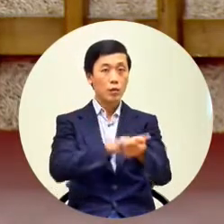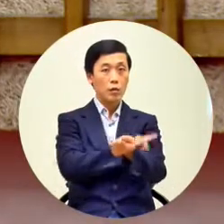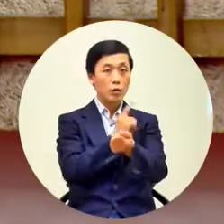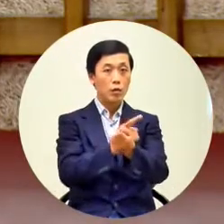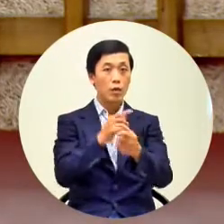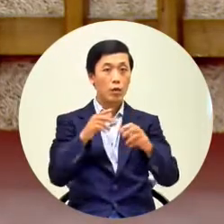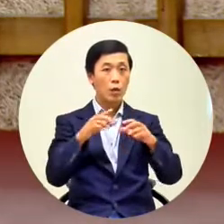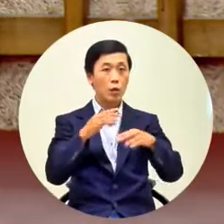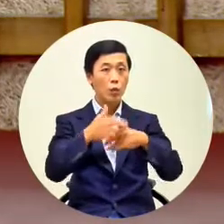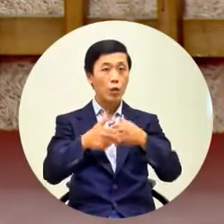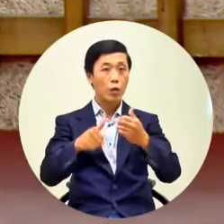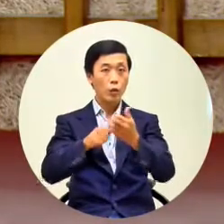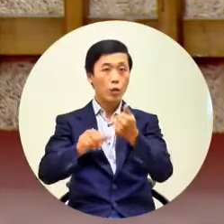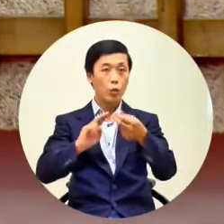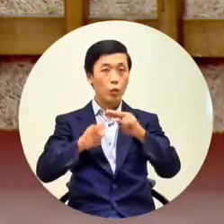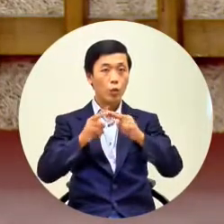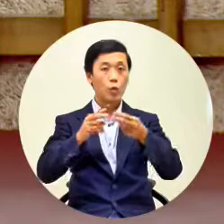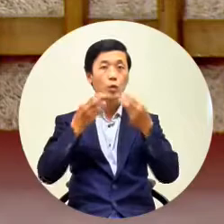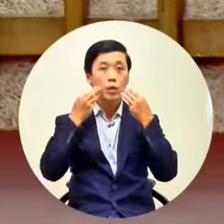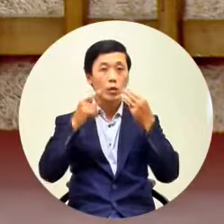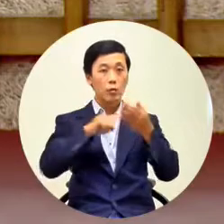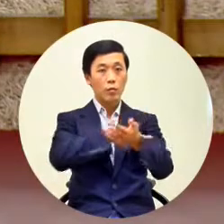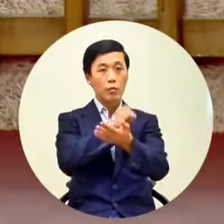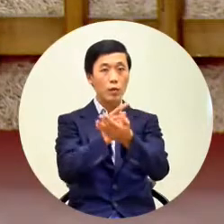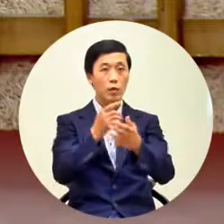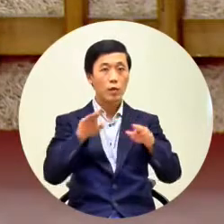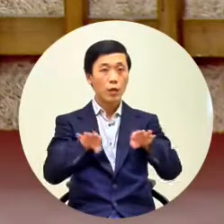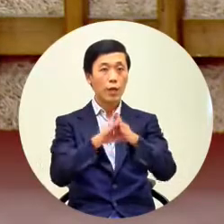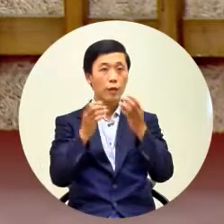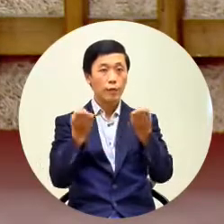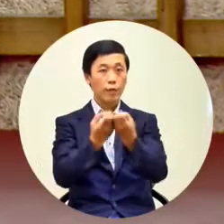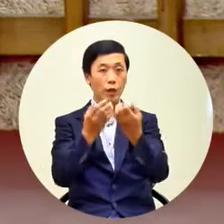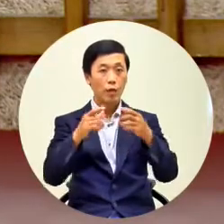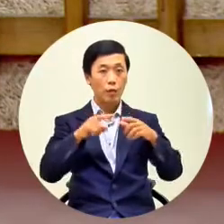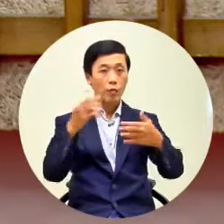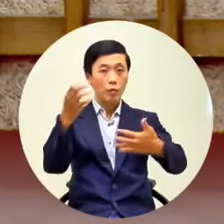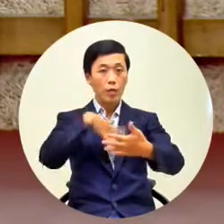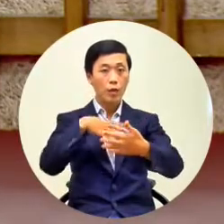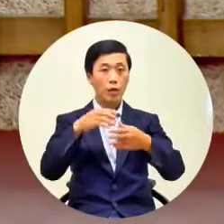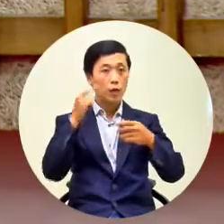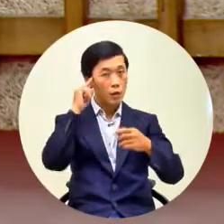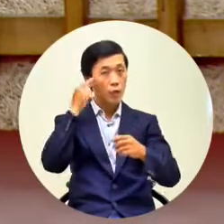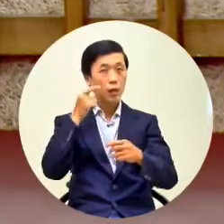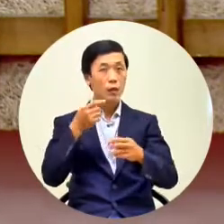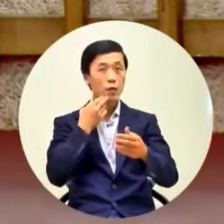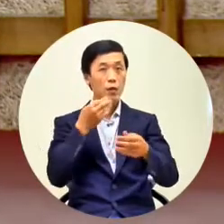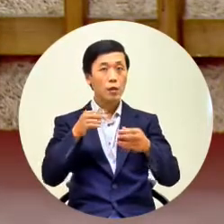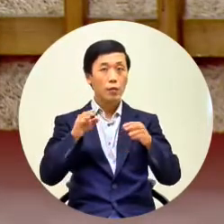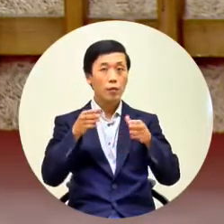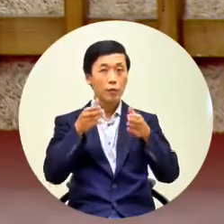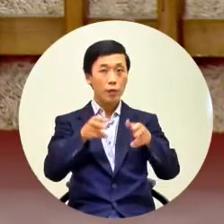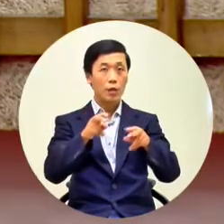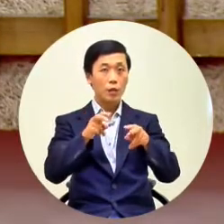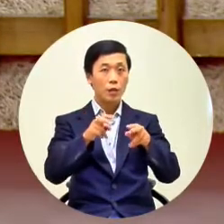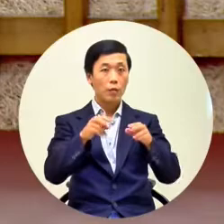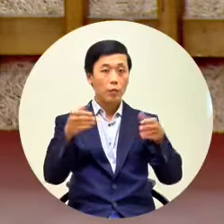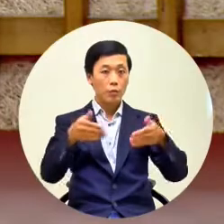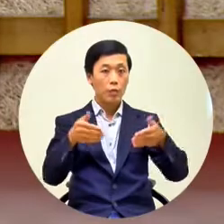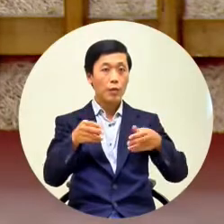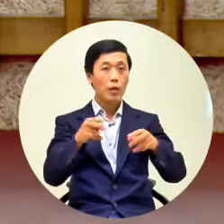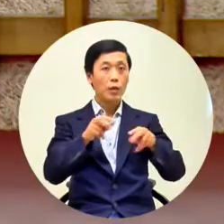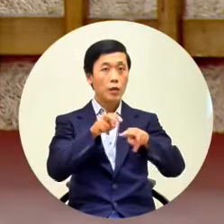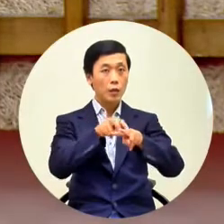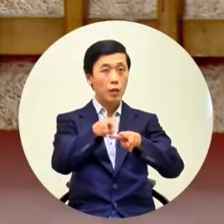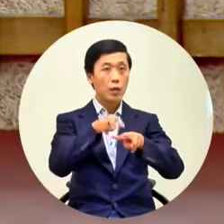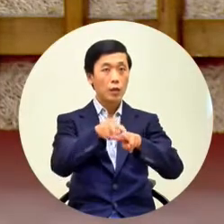营国际文化特区整体发展的大区域大范围来思考，把它打造成铁道主题的特色公园，透过一些行政的